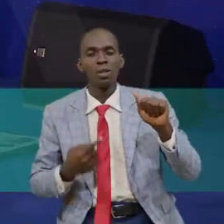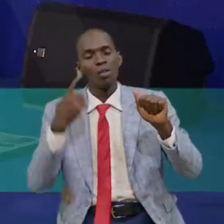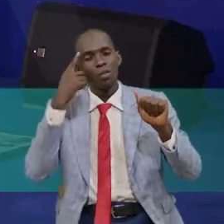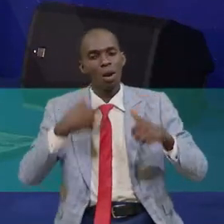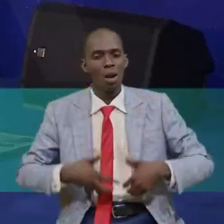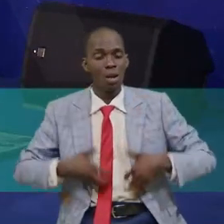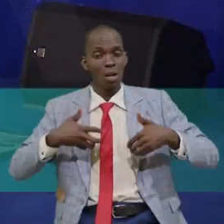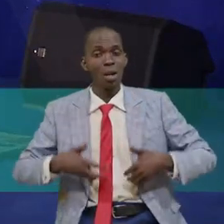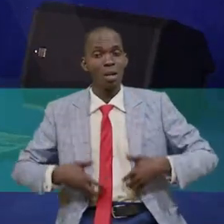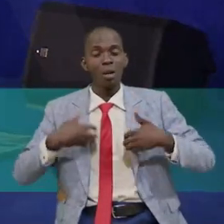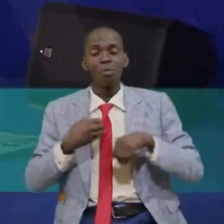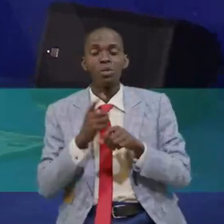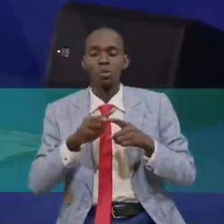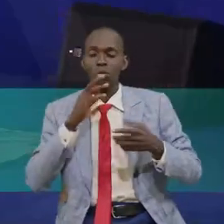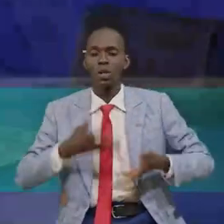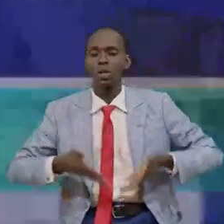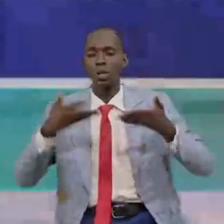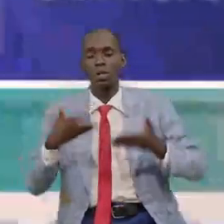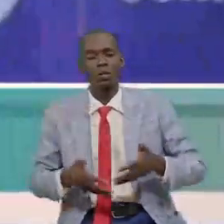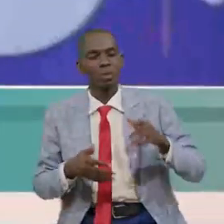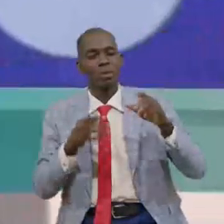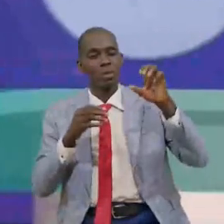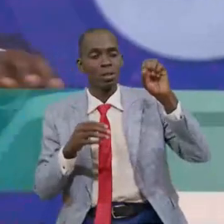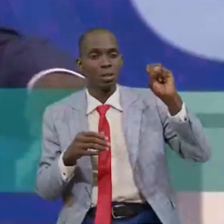Vous ne pouvez pas courir léger.